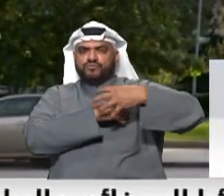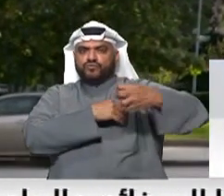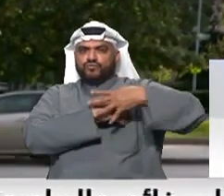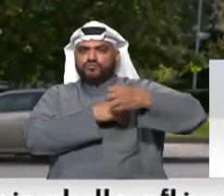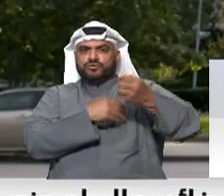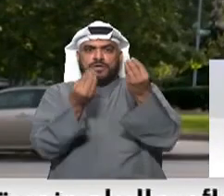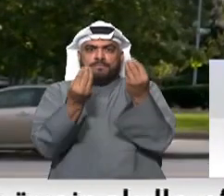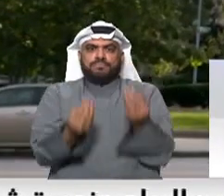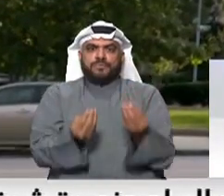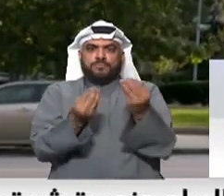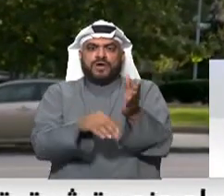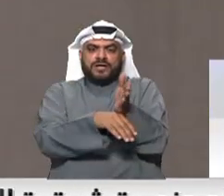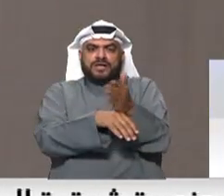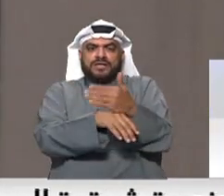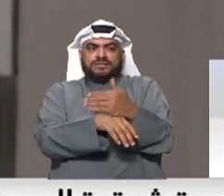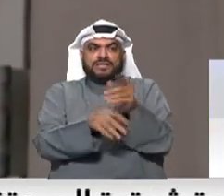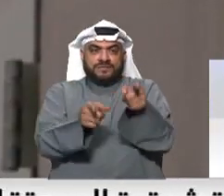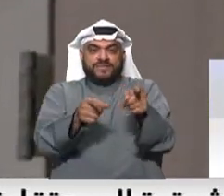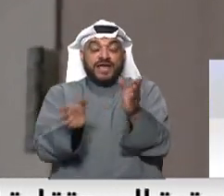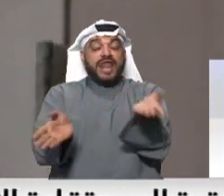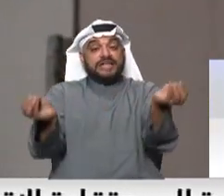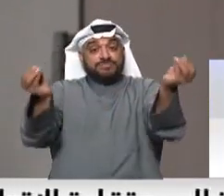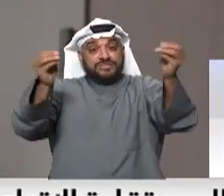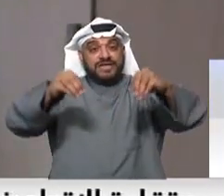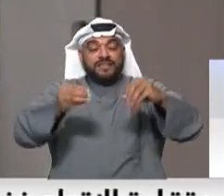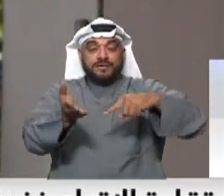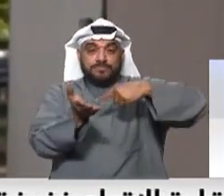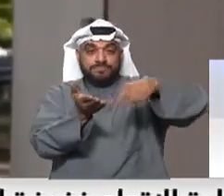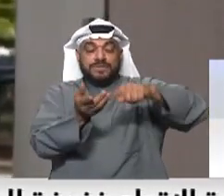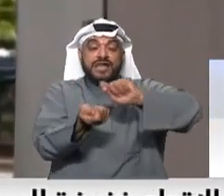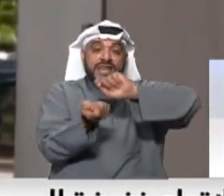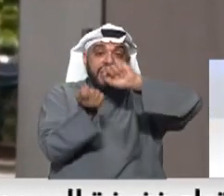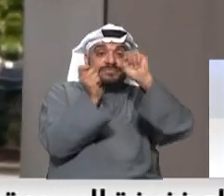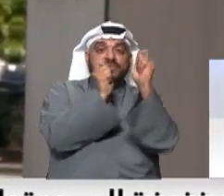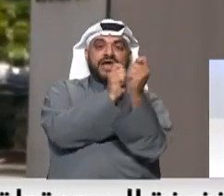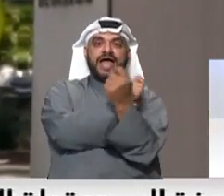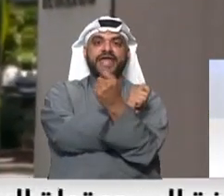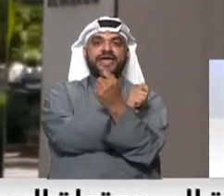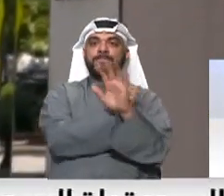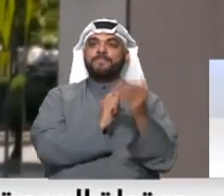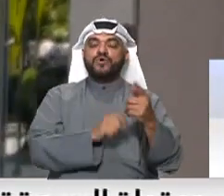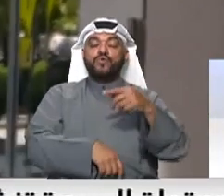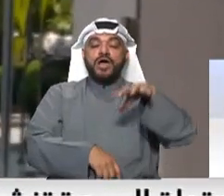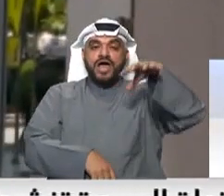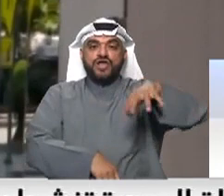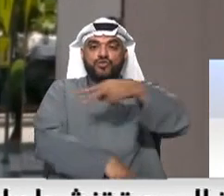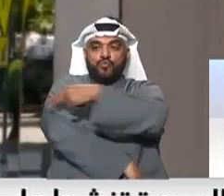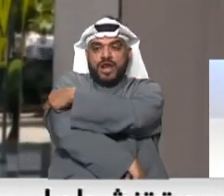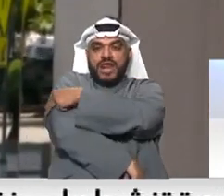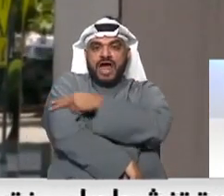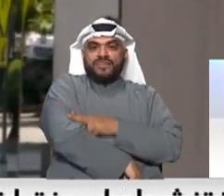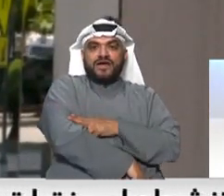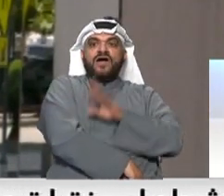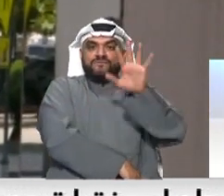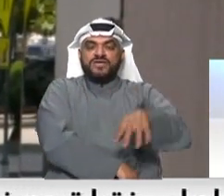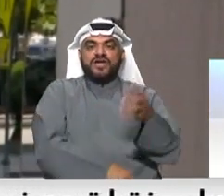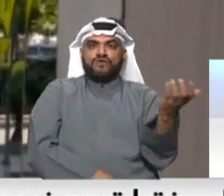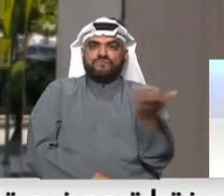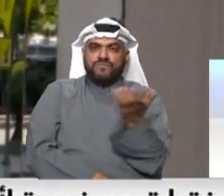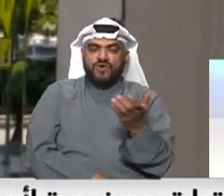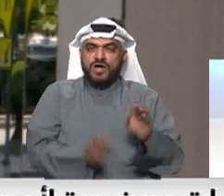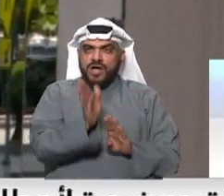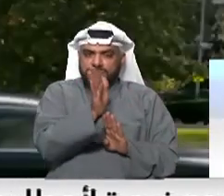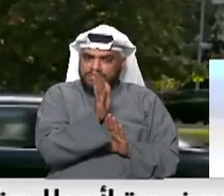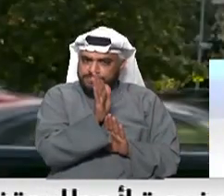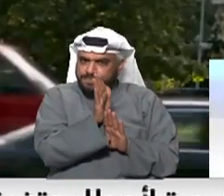435 حاليا وستوفر التغيرات للبلدان الاعضاء لاسيما الاسواق الناشئه والاقتصادات